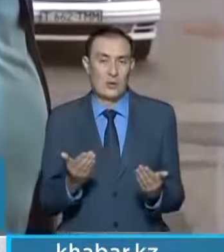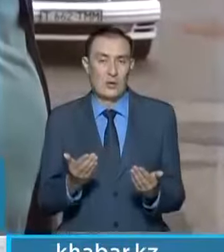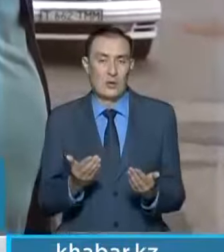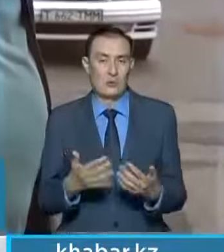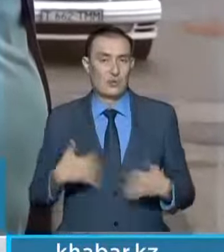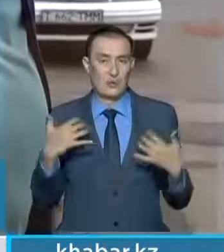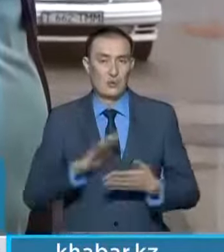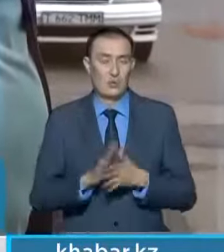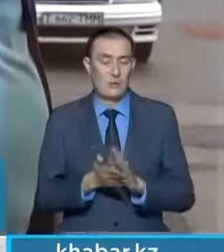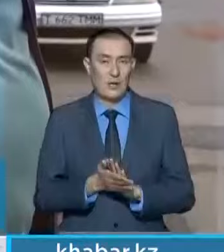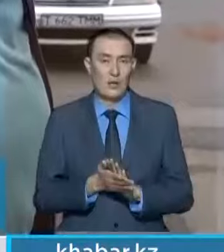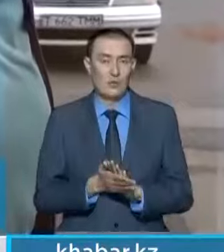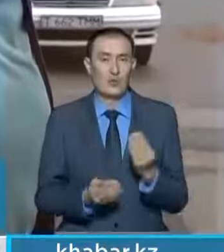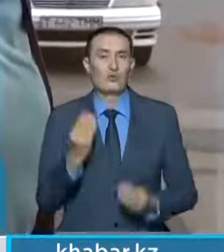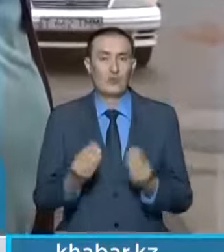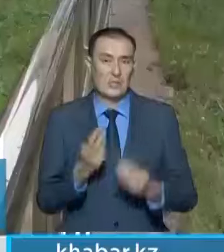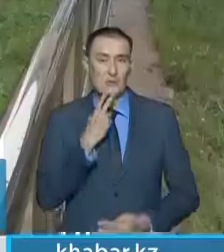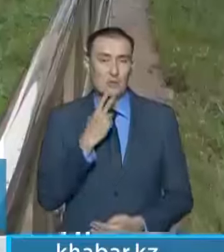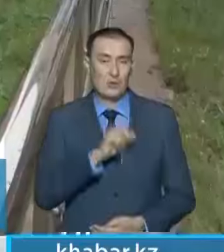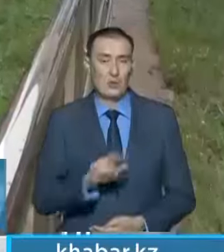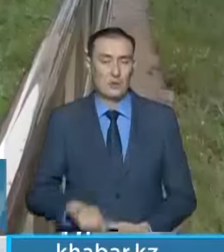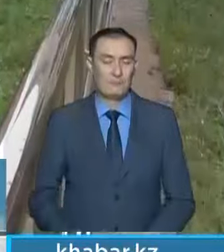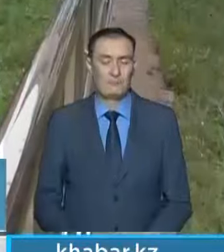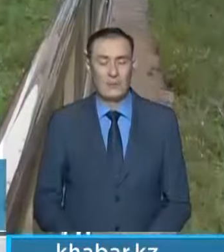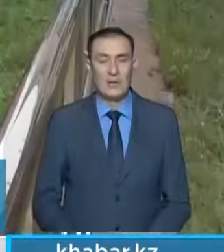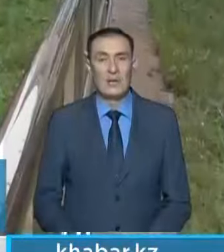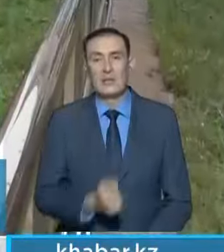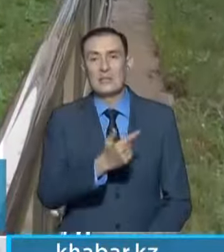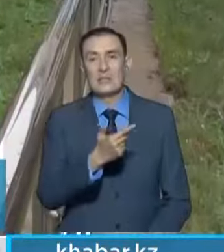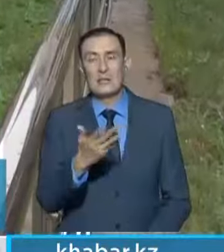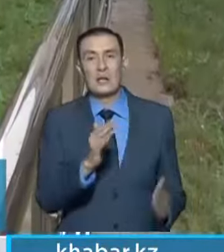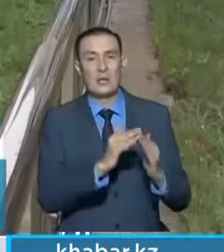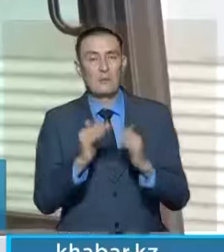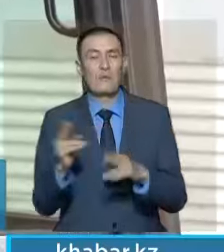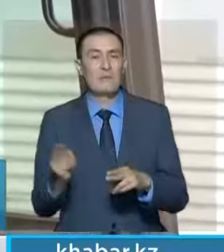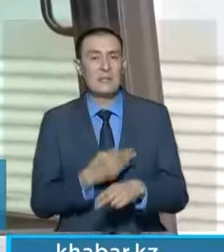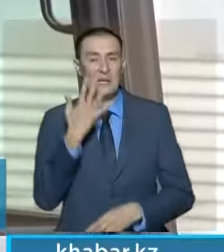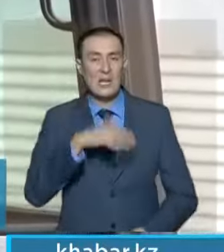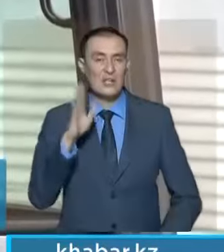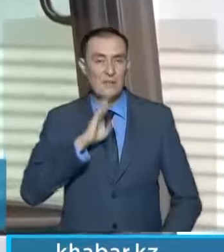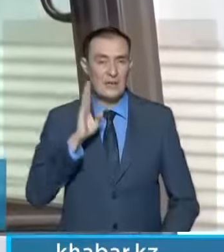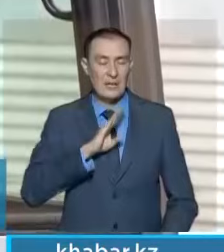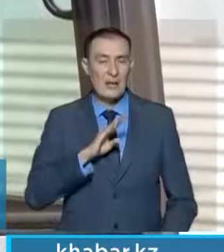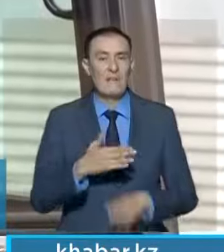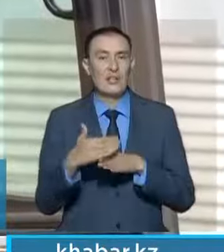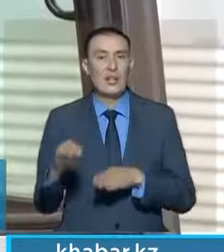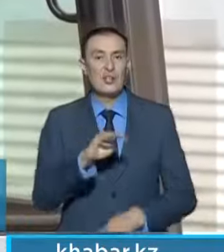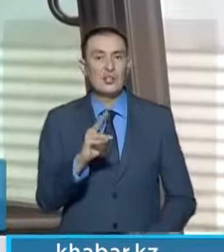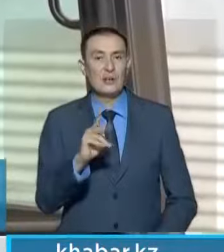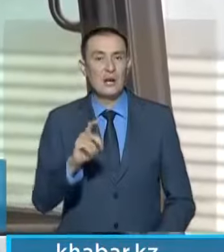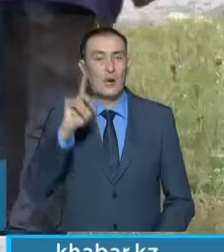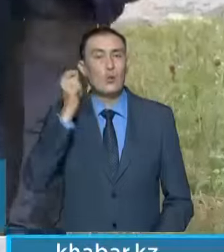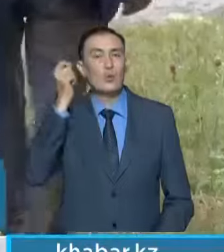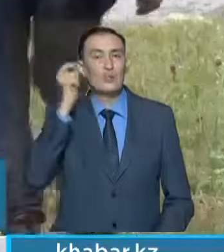Представляете? Показывают, уже шутят, смеются люди. О том, что несколько домов Жасуркена остаются без горячей воды, в отделе ЖКХ узнали накануне